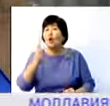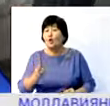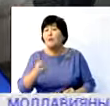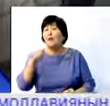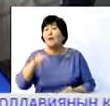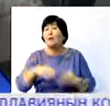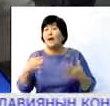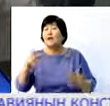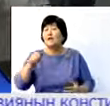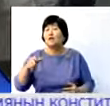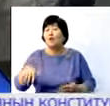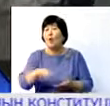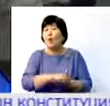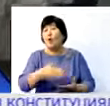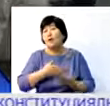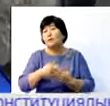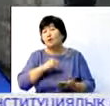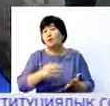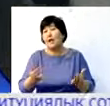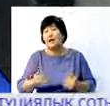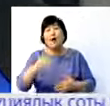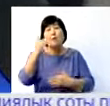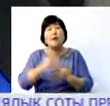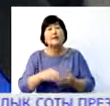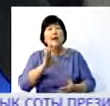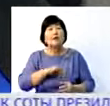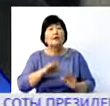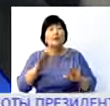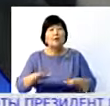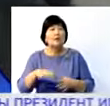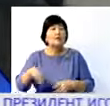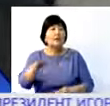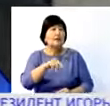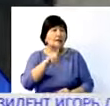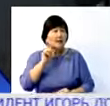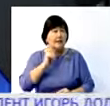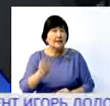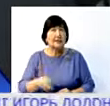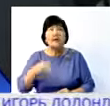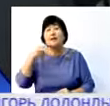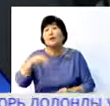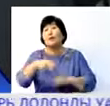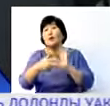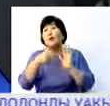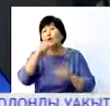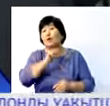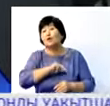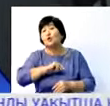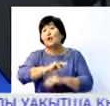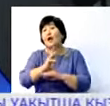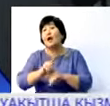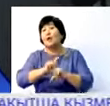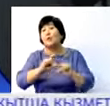1000-нан астам тұрғын қоғамдық жұмысқа тартылды. Бағдарламаның игілігін көргендердің дені жастар. 2018 жылы жұмыспен қамту